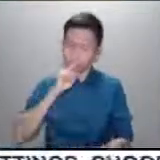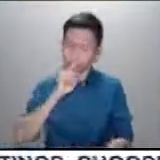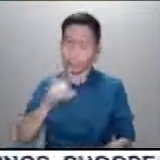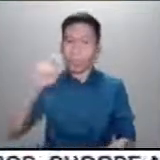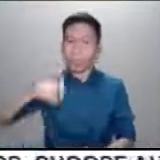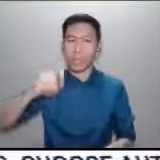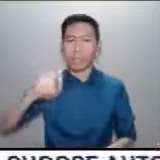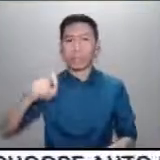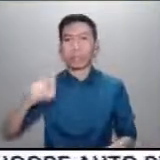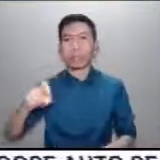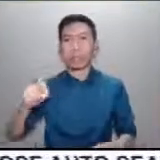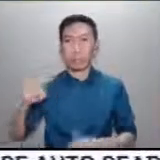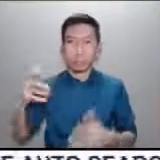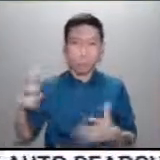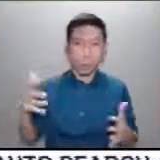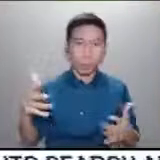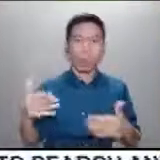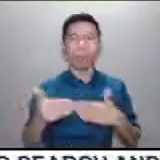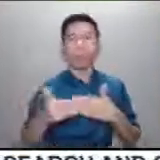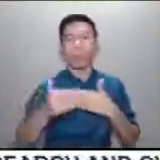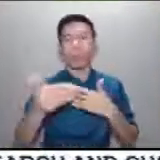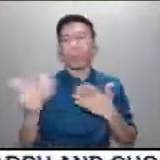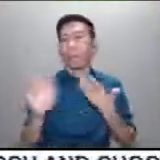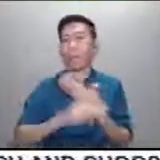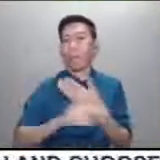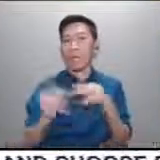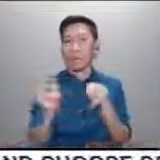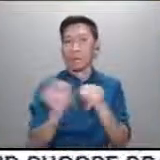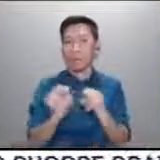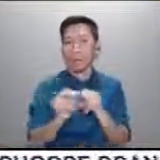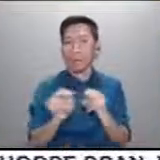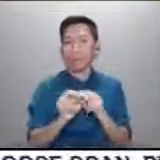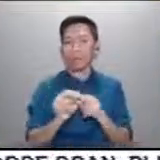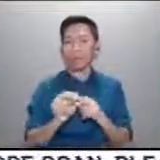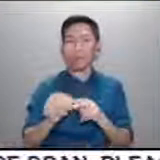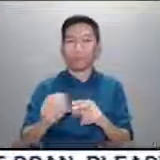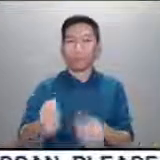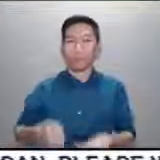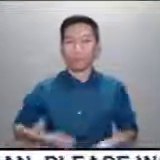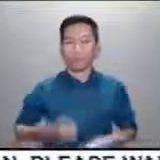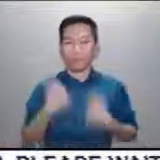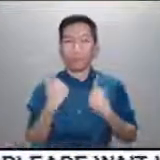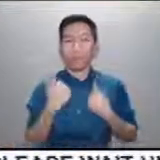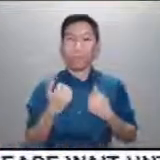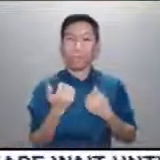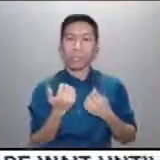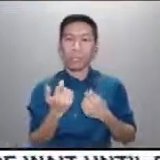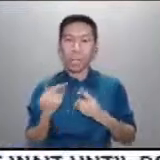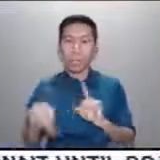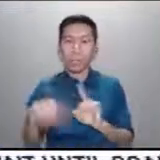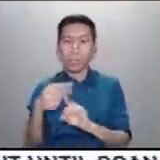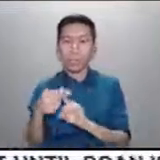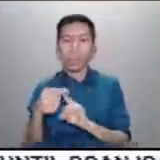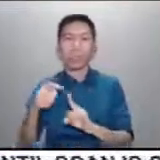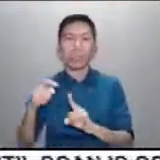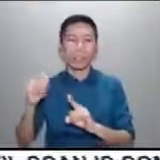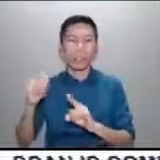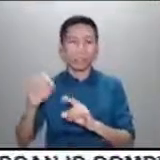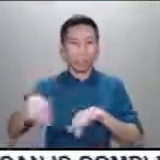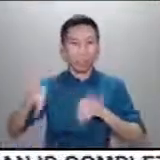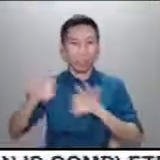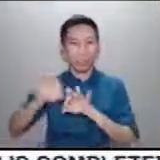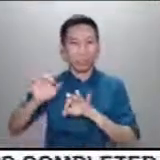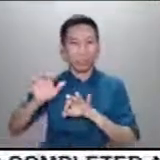normal pamumuhay natin. Importante rin dyan yung pagbabalik ng mga bata, yung mga anak natin